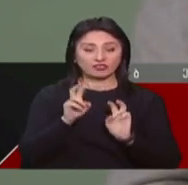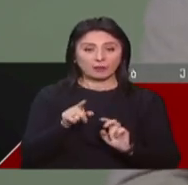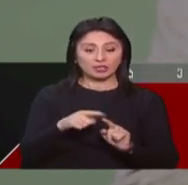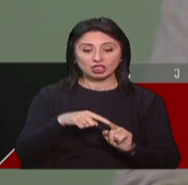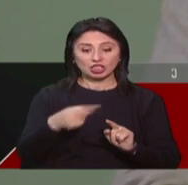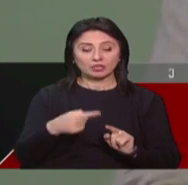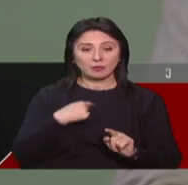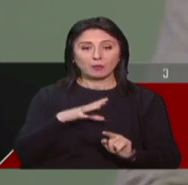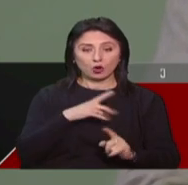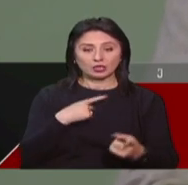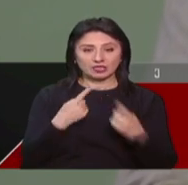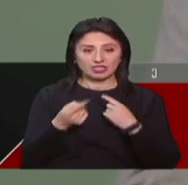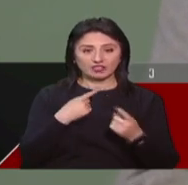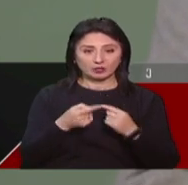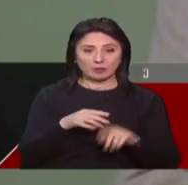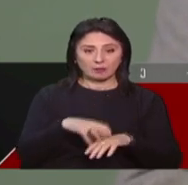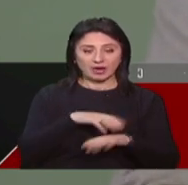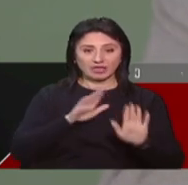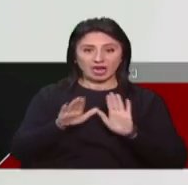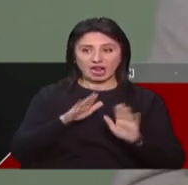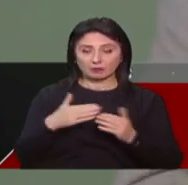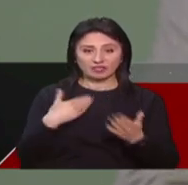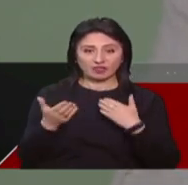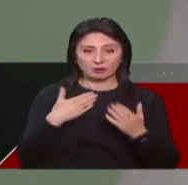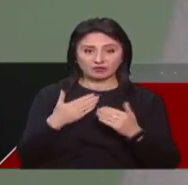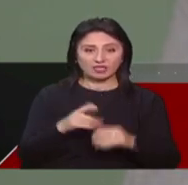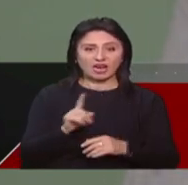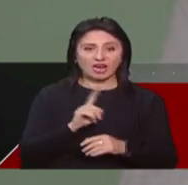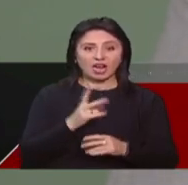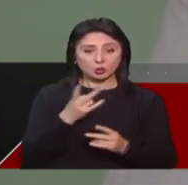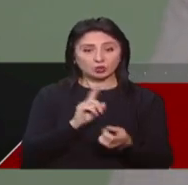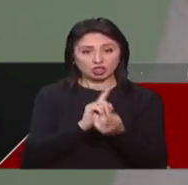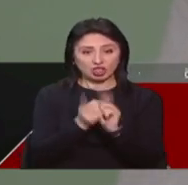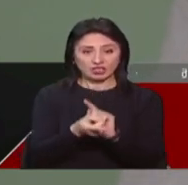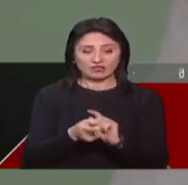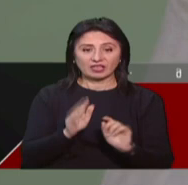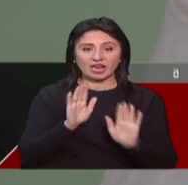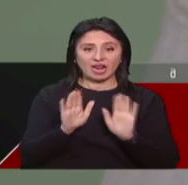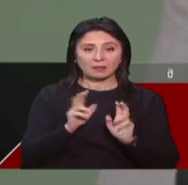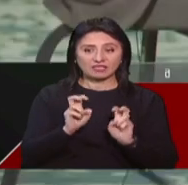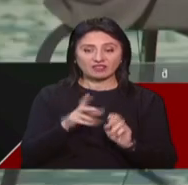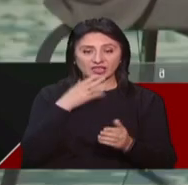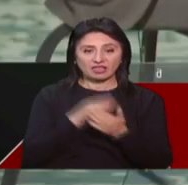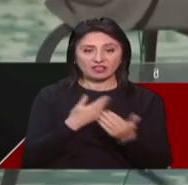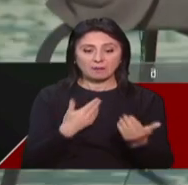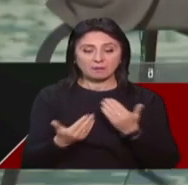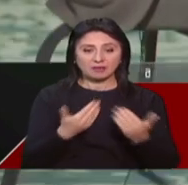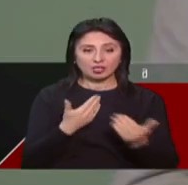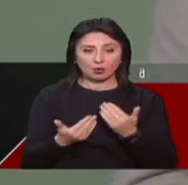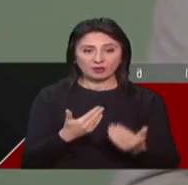შემდეგ მე მქონდა საუბარი პარტიის ხელმძღვანელობასთან, ალბათ რაღაც უნდა შეეცვალათ ხელმძღვანელობას თავის მიდგომებში.